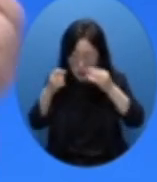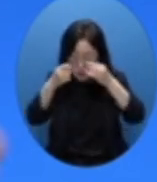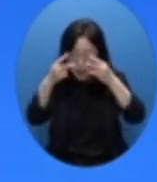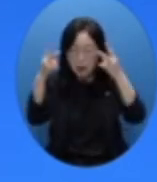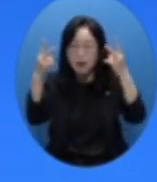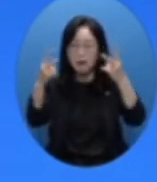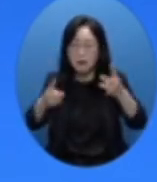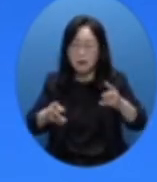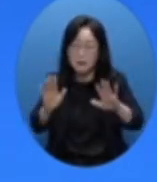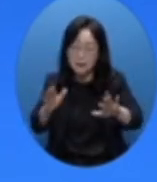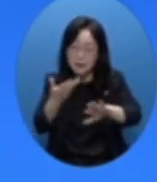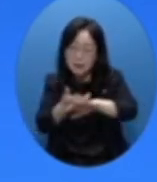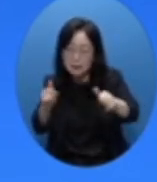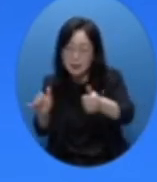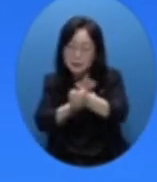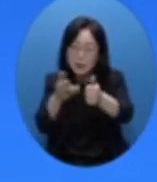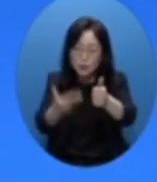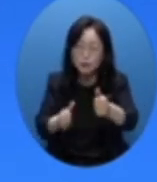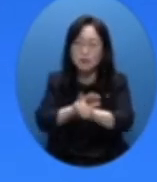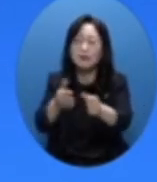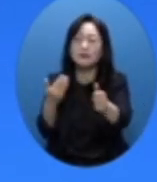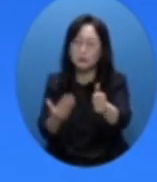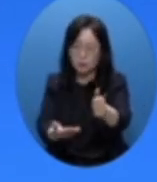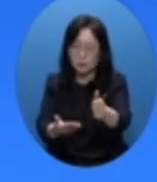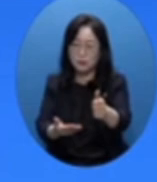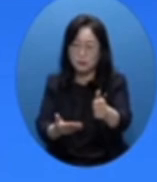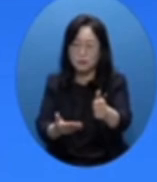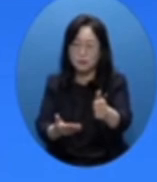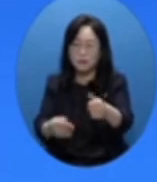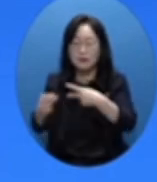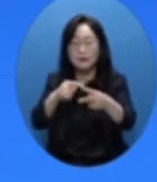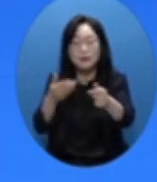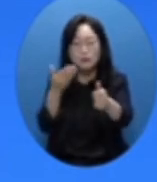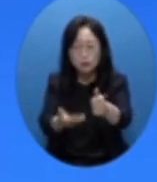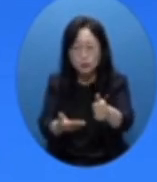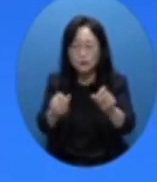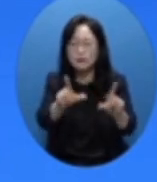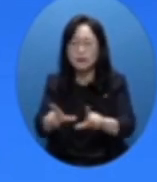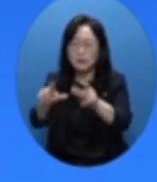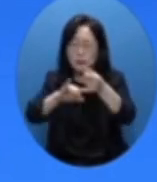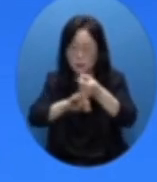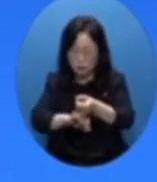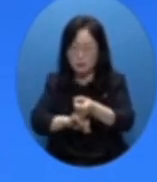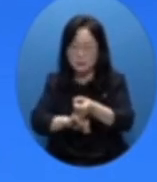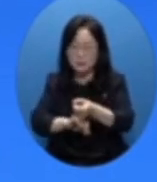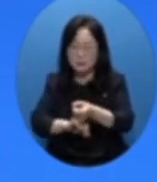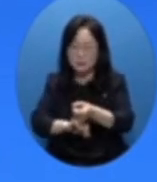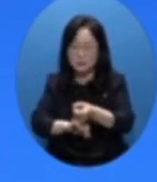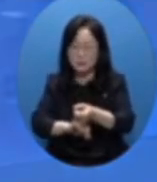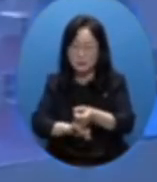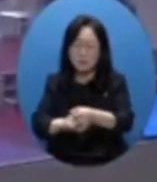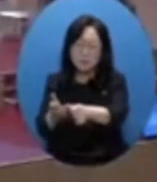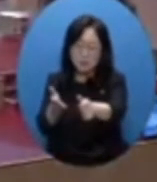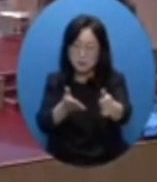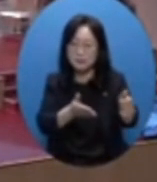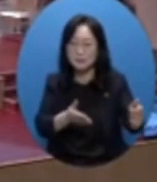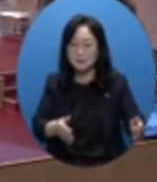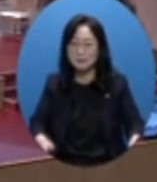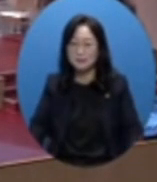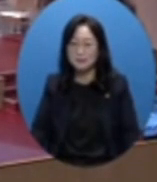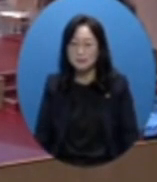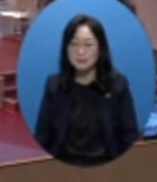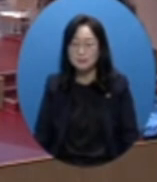배려하고 사랑하고 이렇게 이해해 주며 살아가는 같은 주님의 일꾼들이 되기를 바랍니다